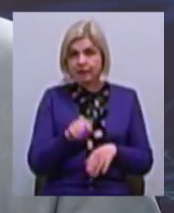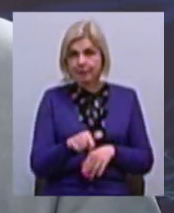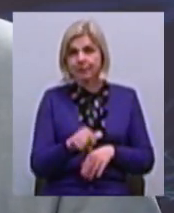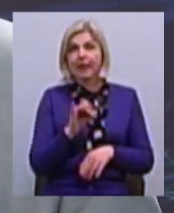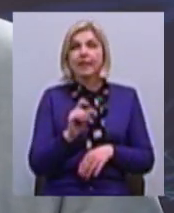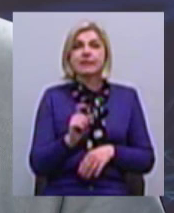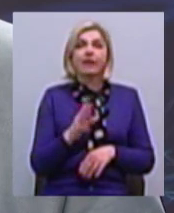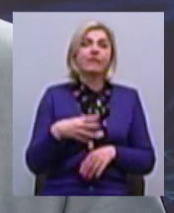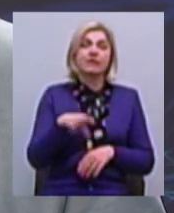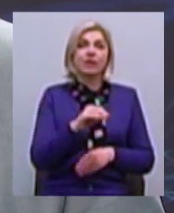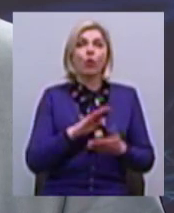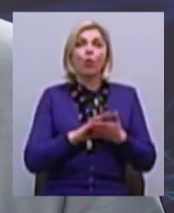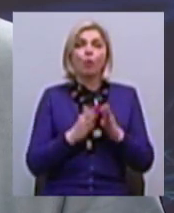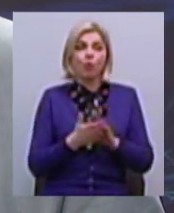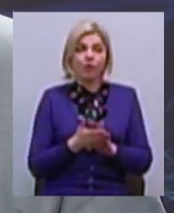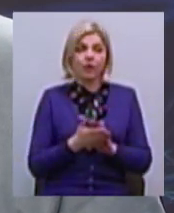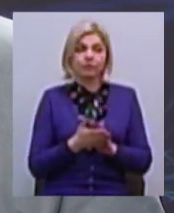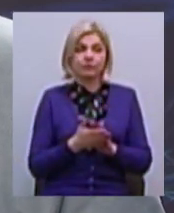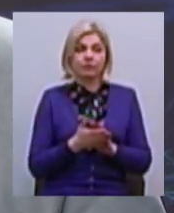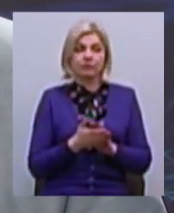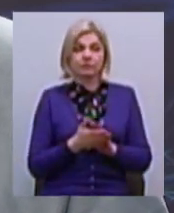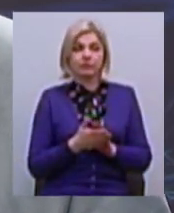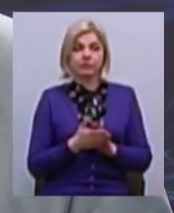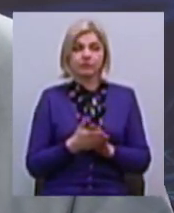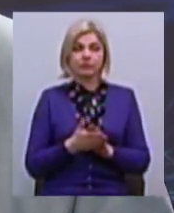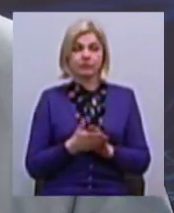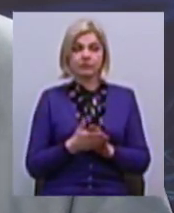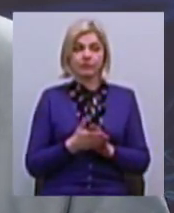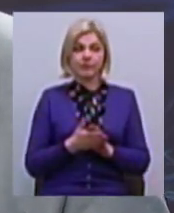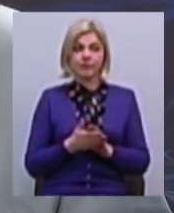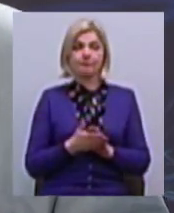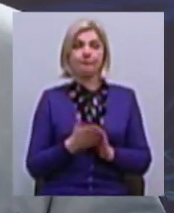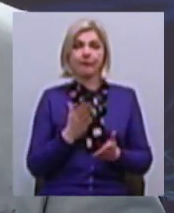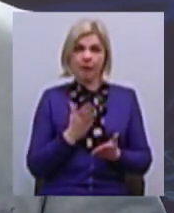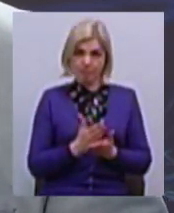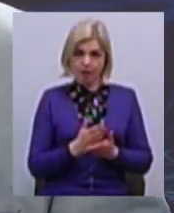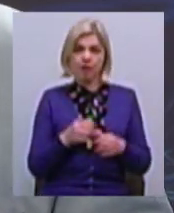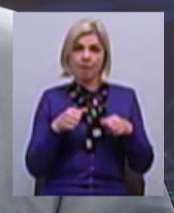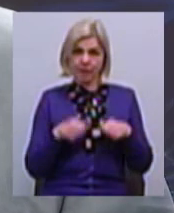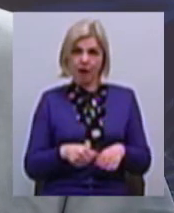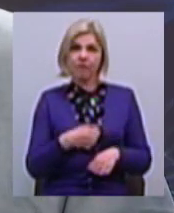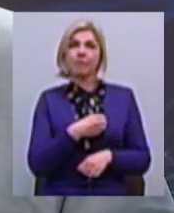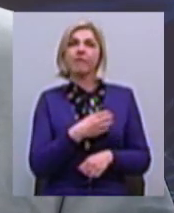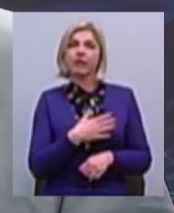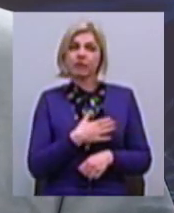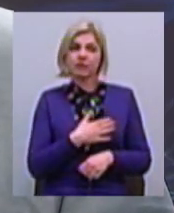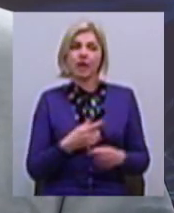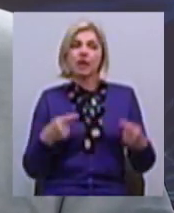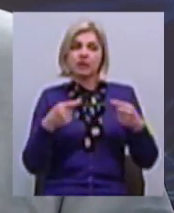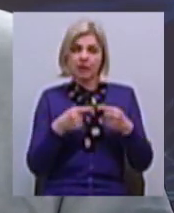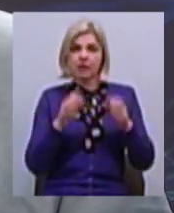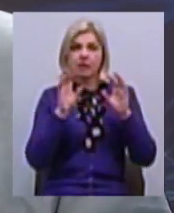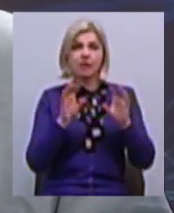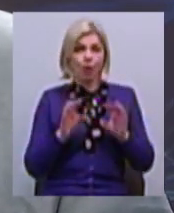які... Має право претендувати. Має право на приватизацію, так. Буквально приватизувати. Згідно з законом про